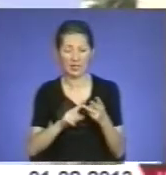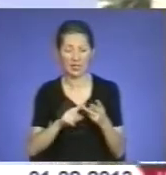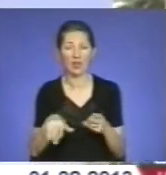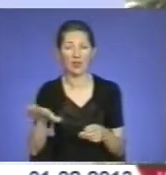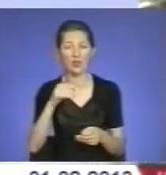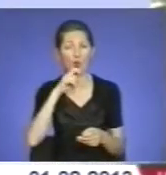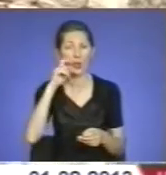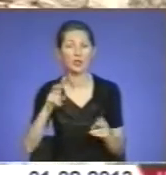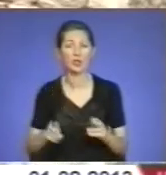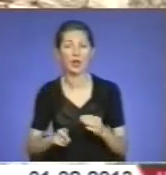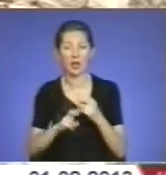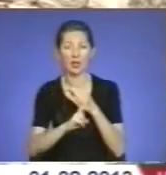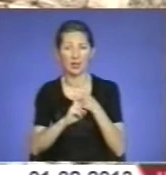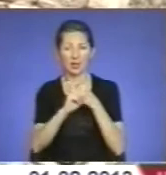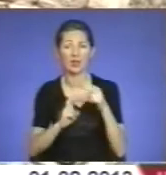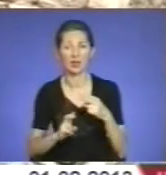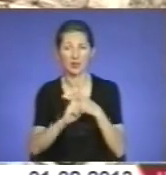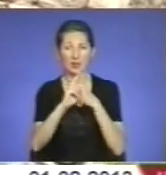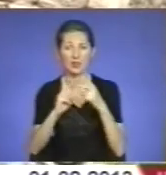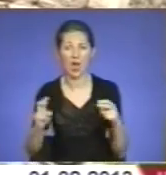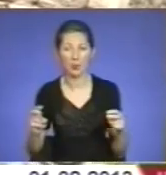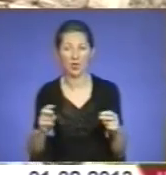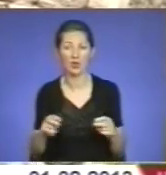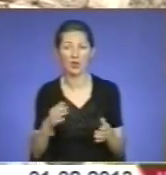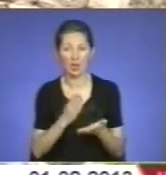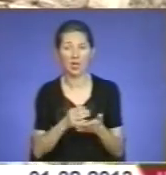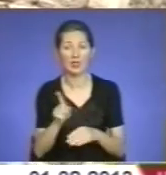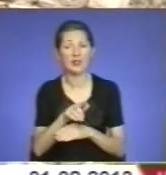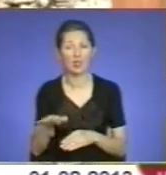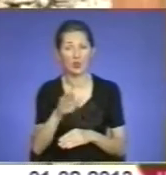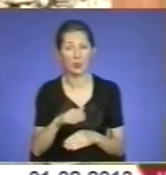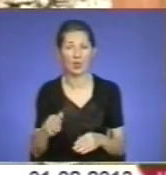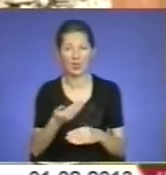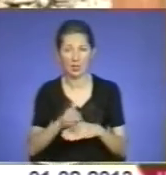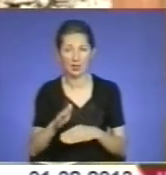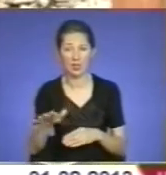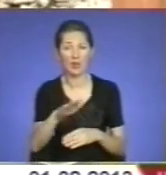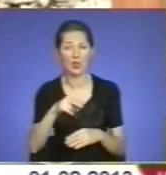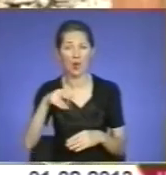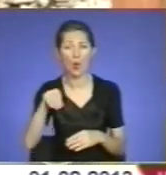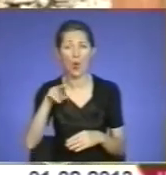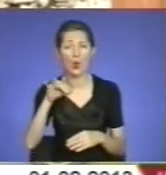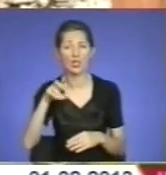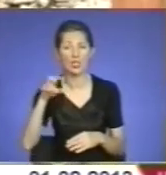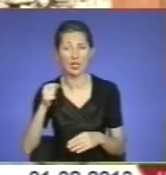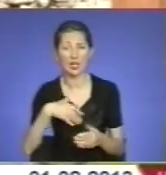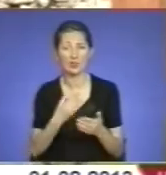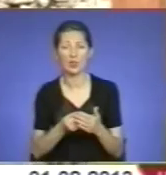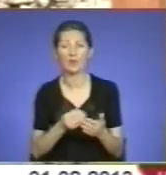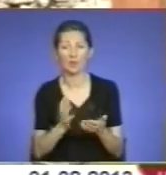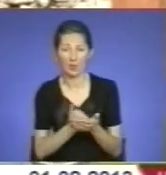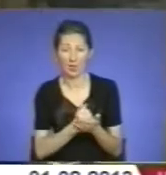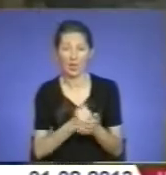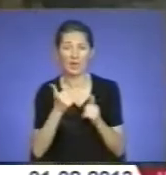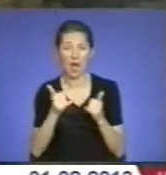замків і їх руїн зосереджені на Тернопіллі, частина з них – у межах Поділля. За своїм потенціалом для розвитку туристичного і